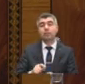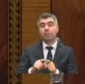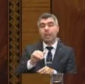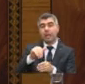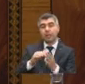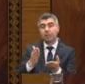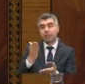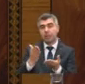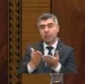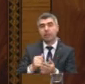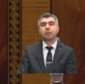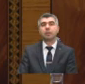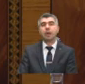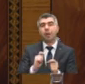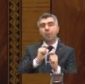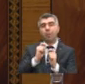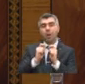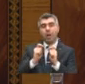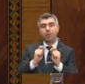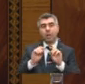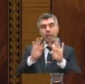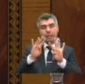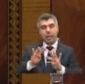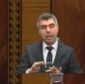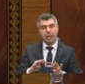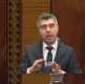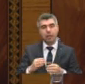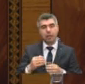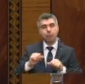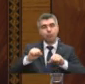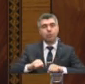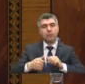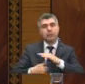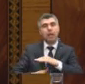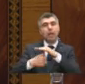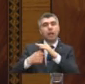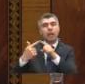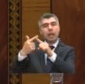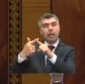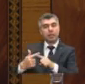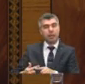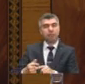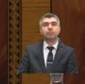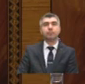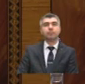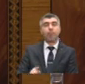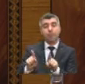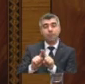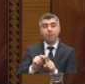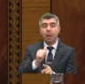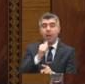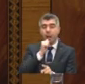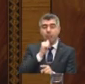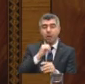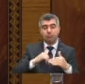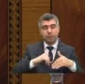الاستقلالي للوحدة والتعادلية في مناقشة تقرير المجلس الأعلى للحسابات، أتناول الكلمة بخصوص قطاعات الماء واللوجستيك